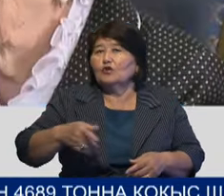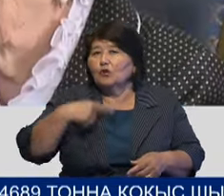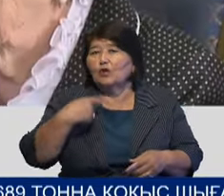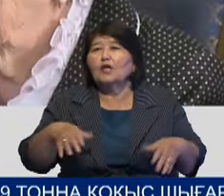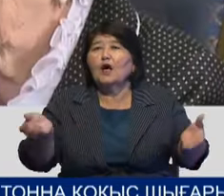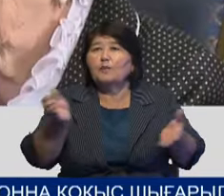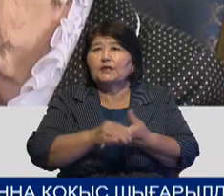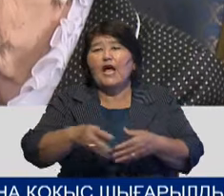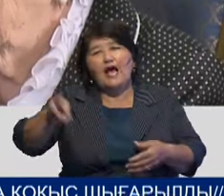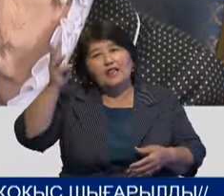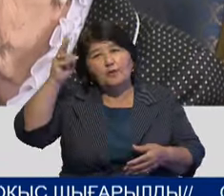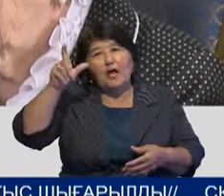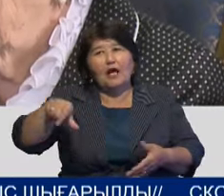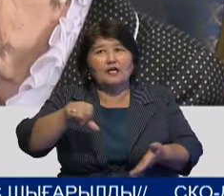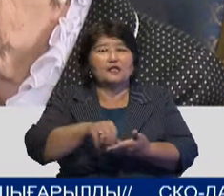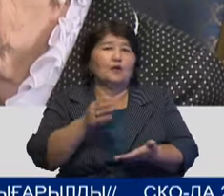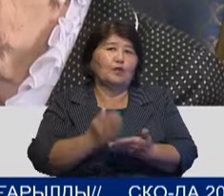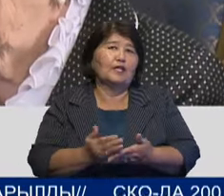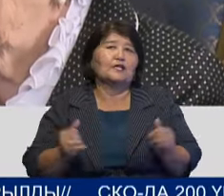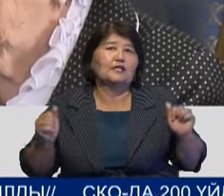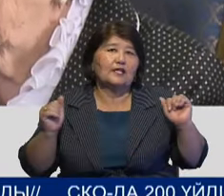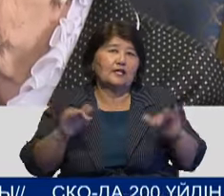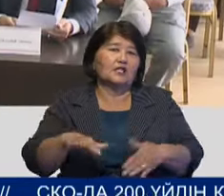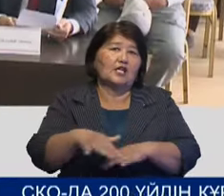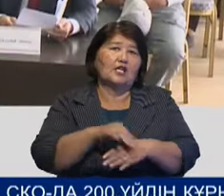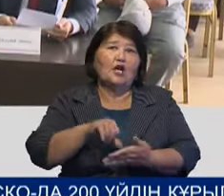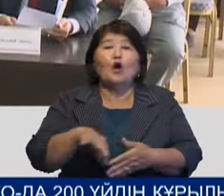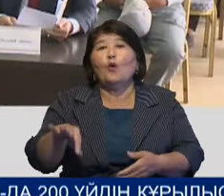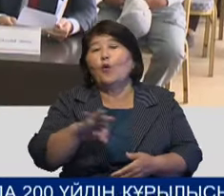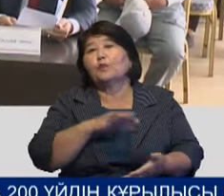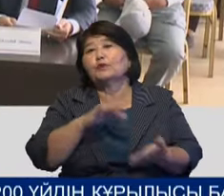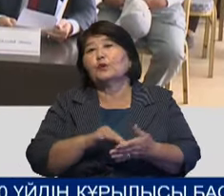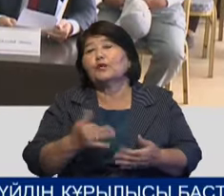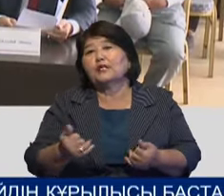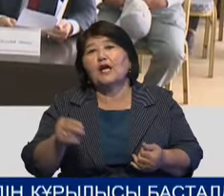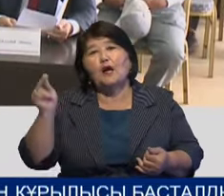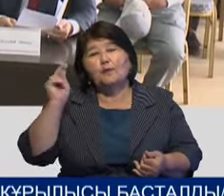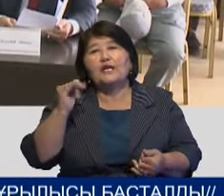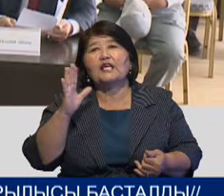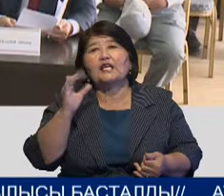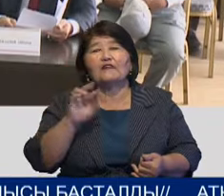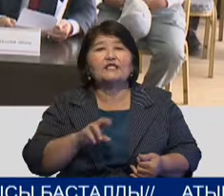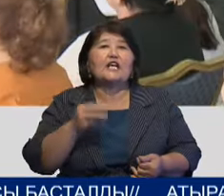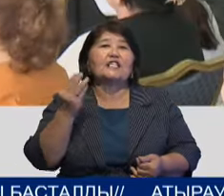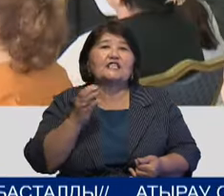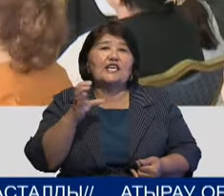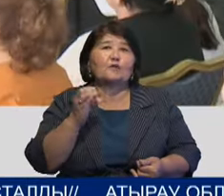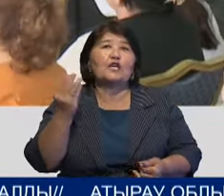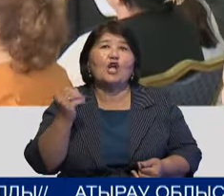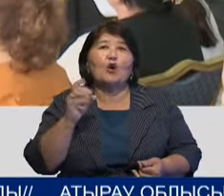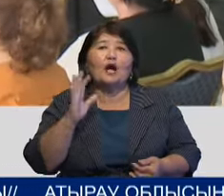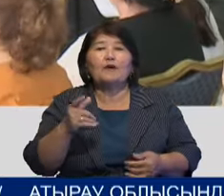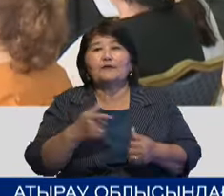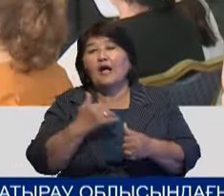бітімгер дипломат азамат болатын десті кешке жиналғандар. Бүгінде облыс орталығындағы білім инновация лицейі Сейілбек Шаухамановтың артында.